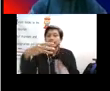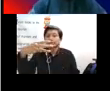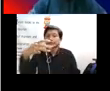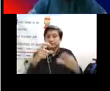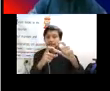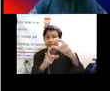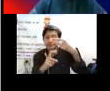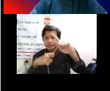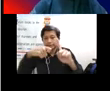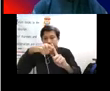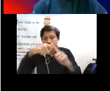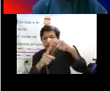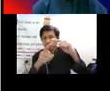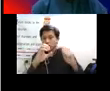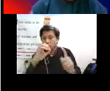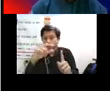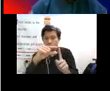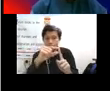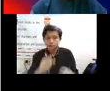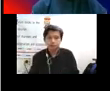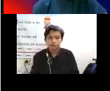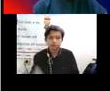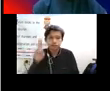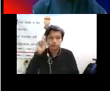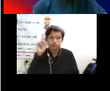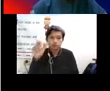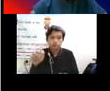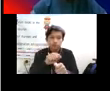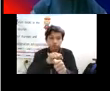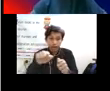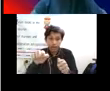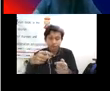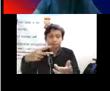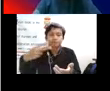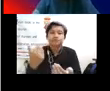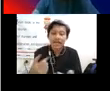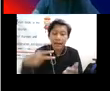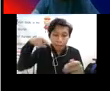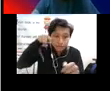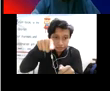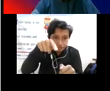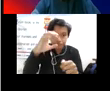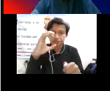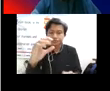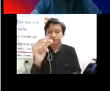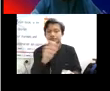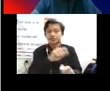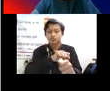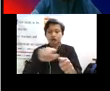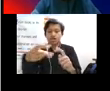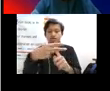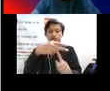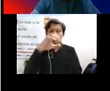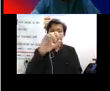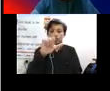untuk membuat folder kita bisa pilih menu create folder kemudian jadi misalkan kita nih mau